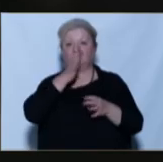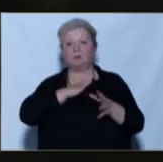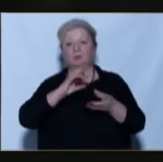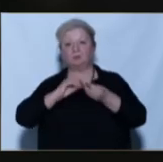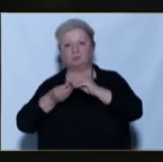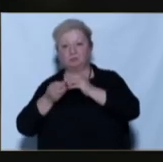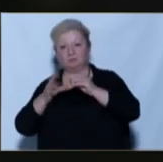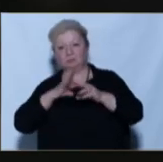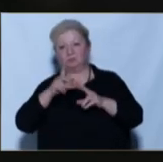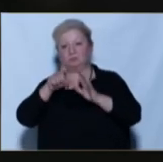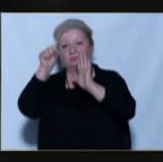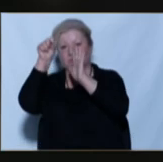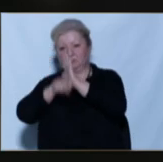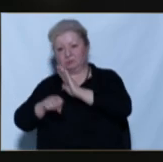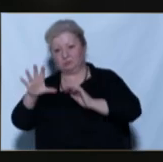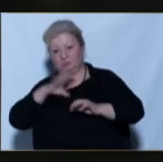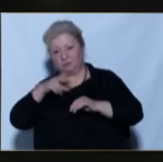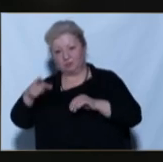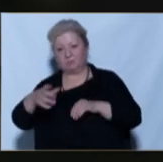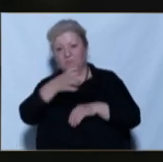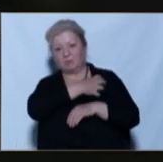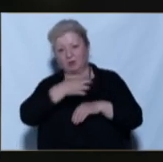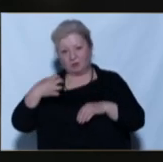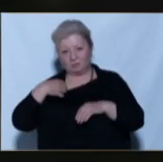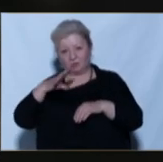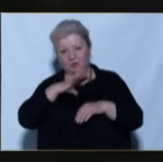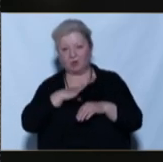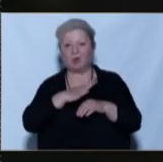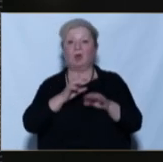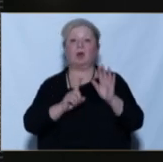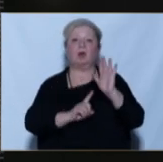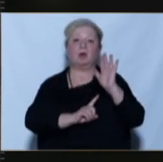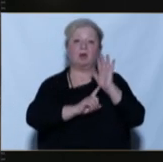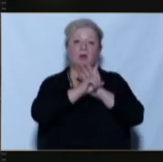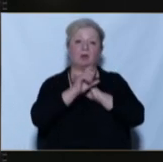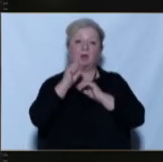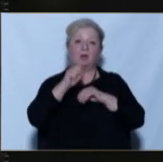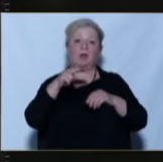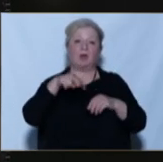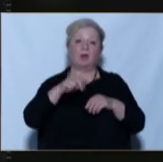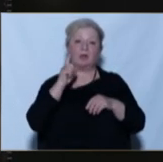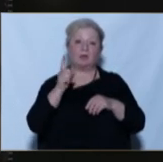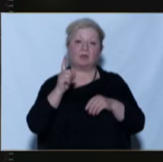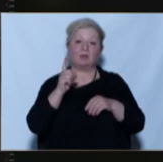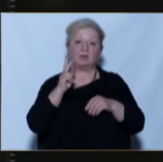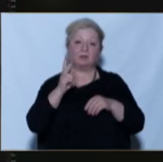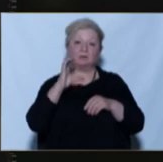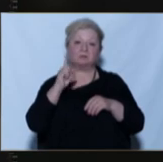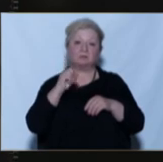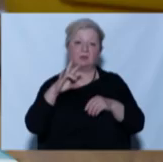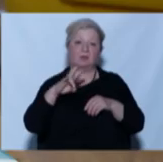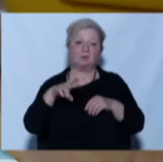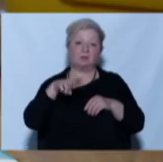მისმა შემცვლელმა ალექსანდრემ მამამისის დაწყებული საქმე დაამთავრა და 1801 წლის 12 სექტემბერს